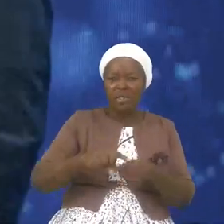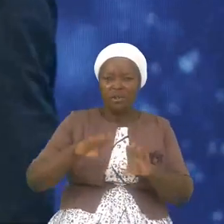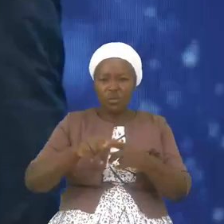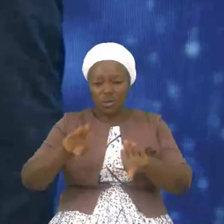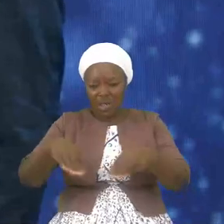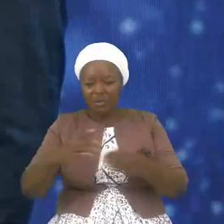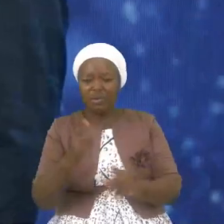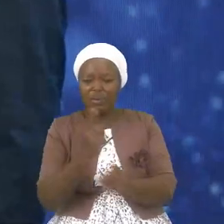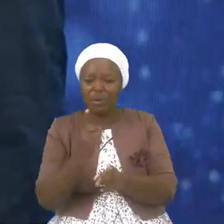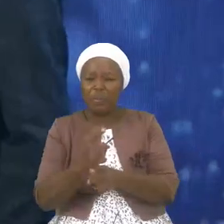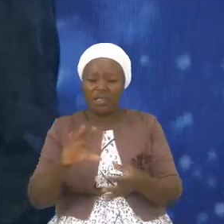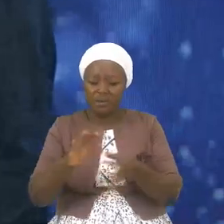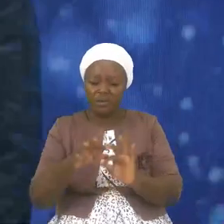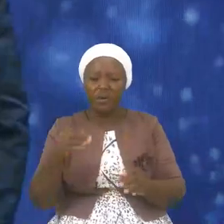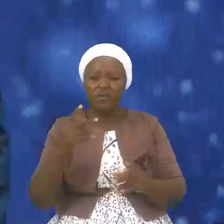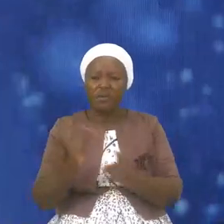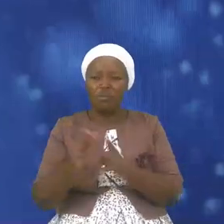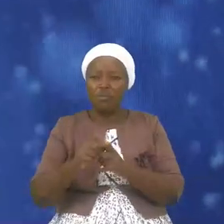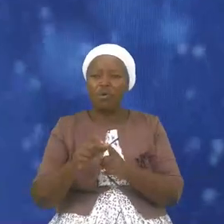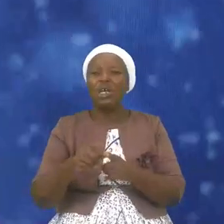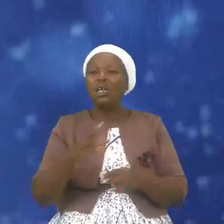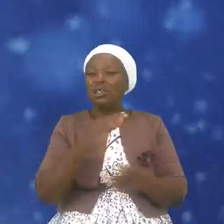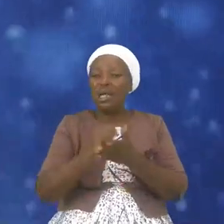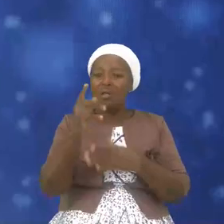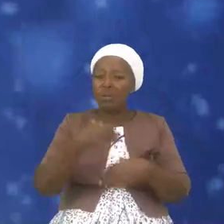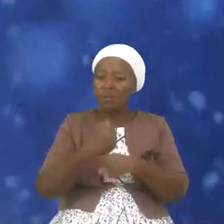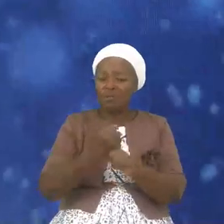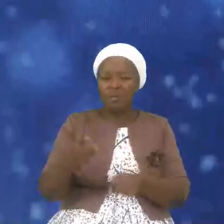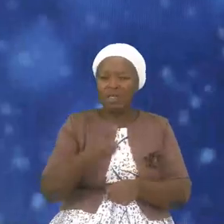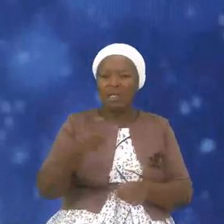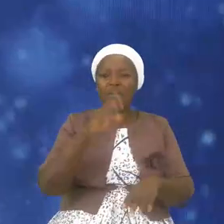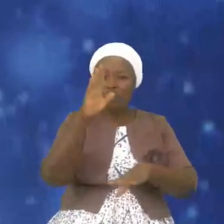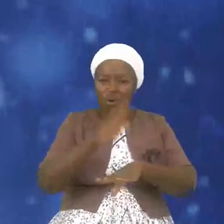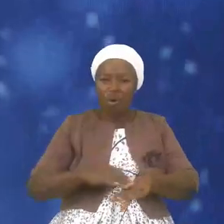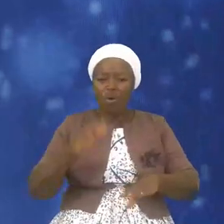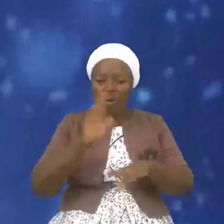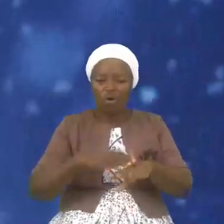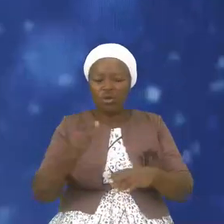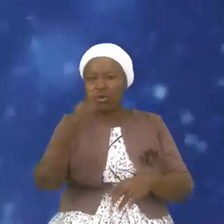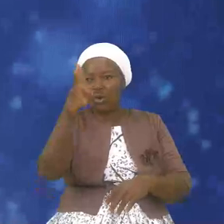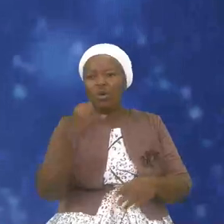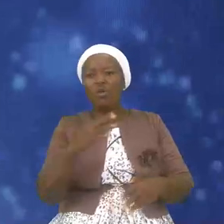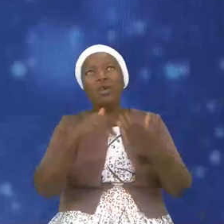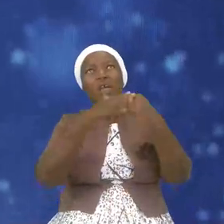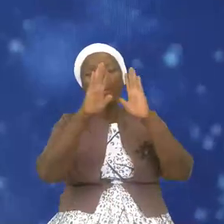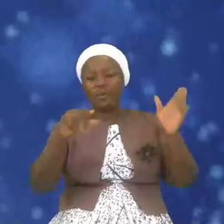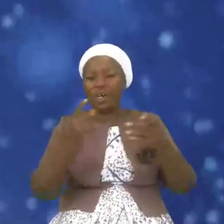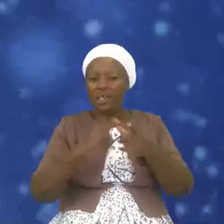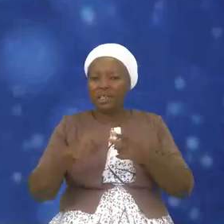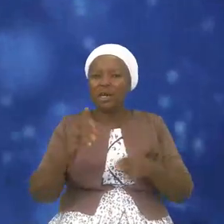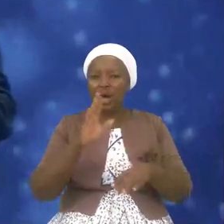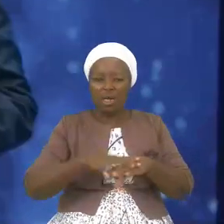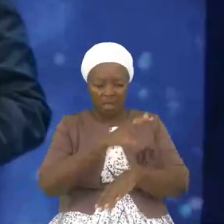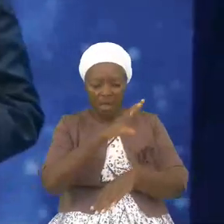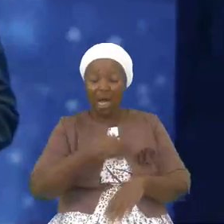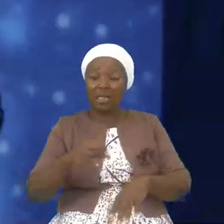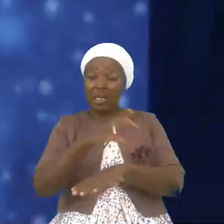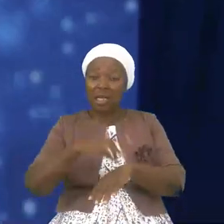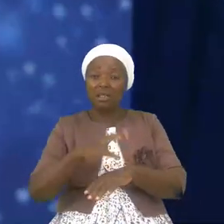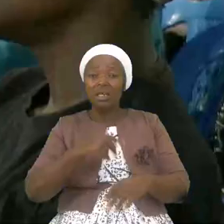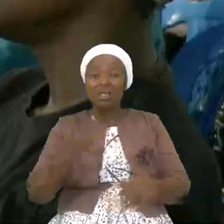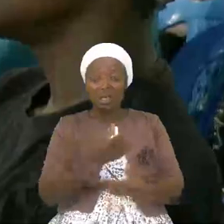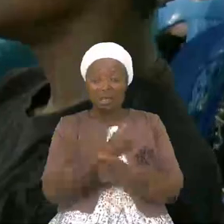leur donner l'interprétation appropriée de la parole, pour les amener à invoquer le Dieu du ciel et pour avoir